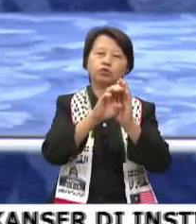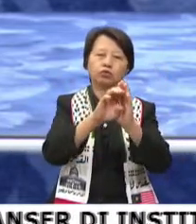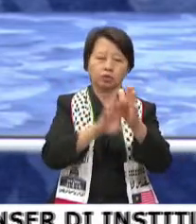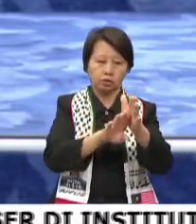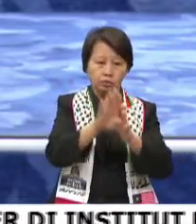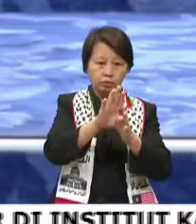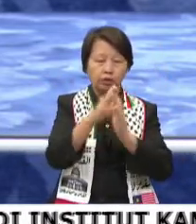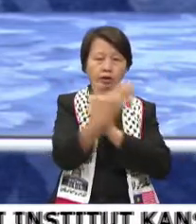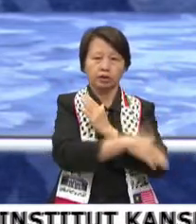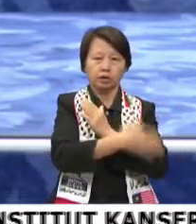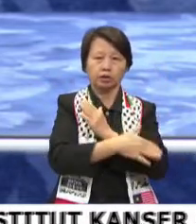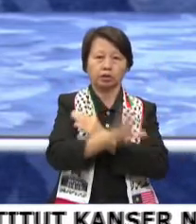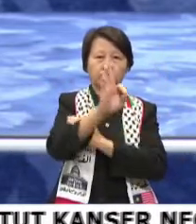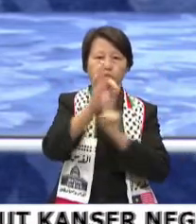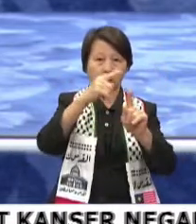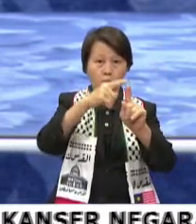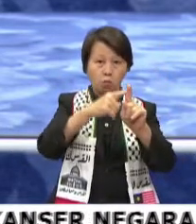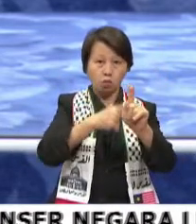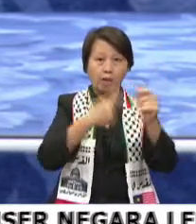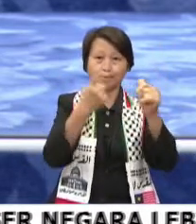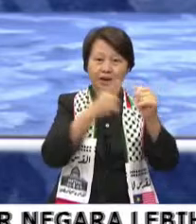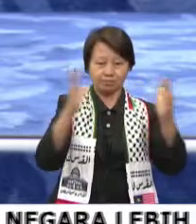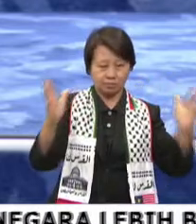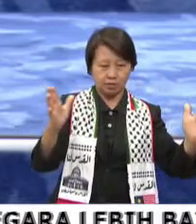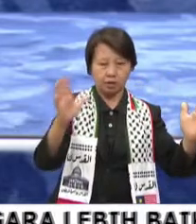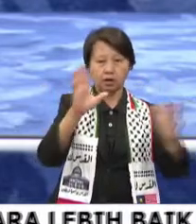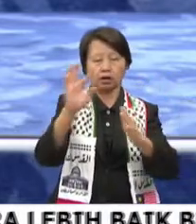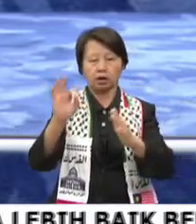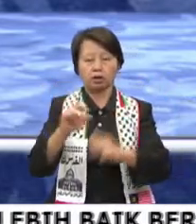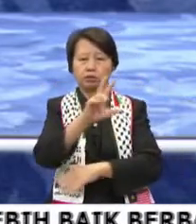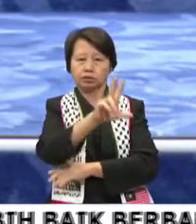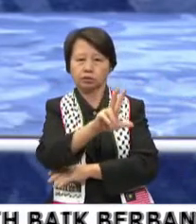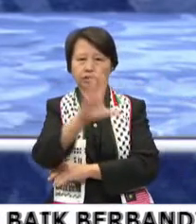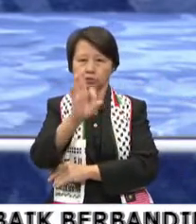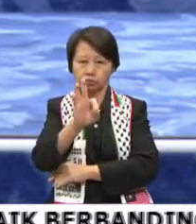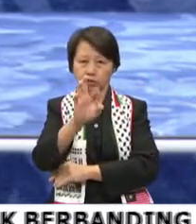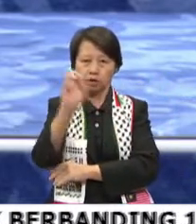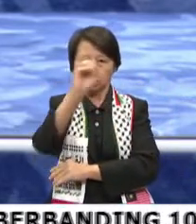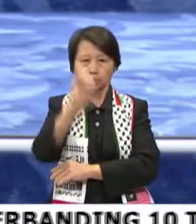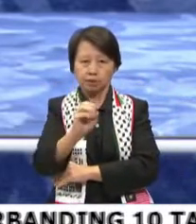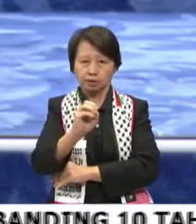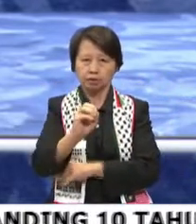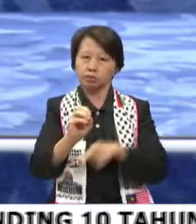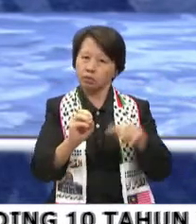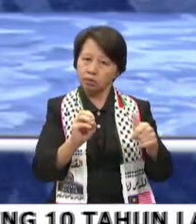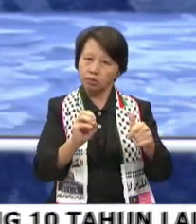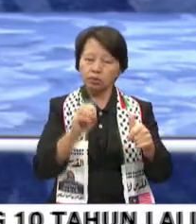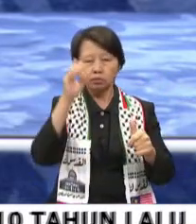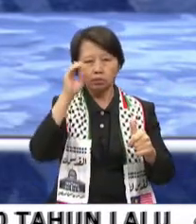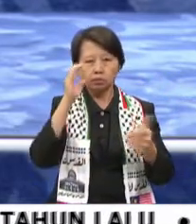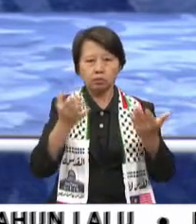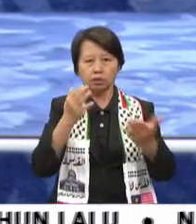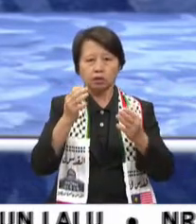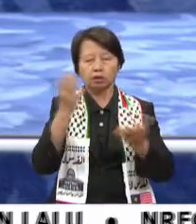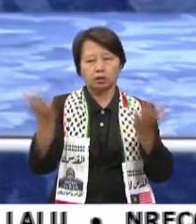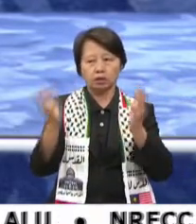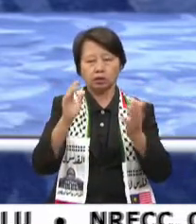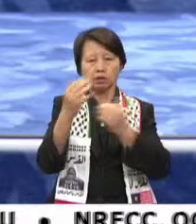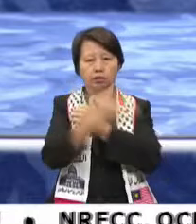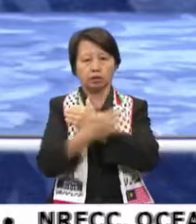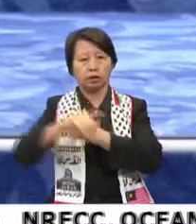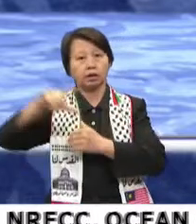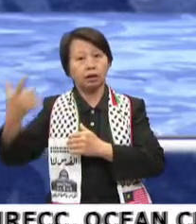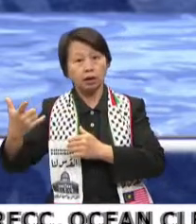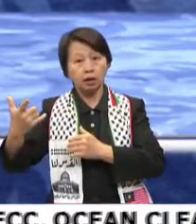pertumbuhan negara dalam 9 bulan pertama itu 39% ini ketimbang negara-negara lain